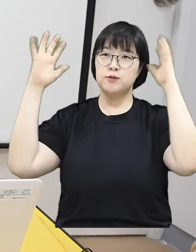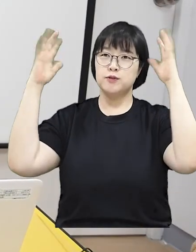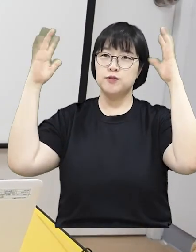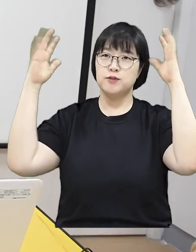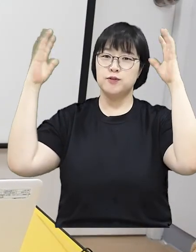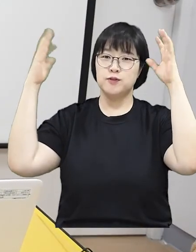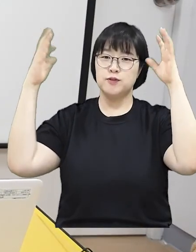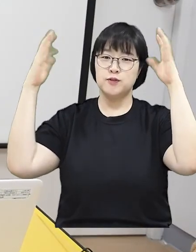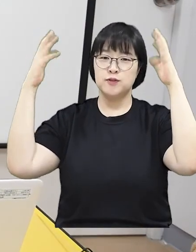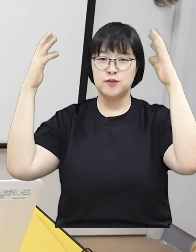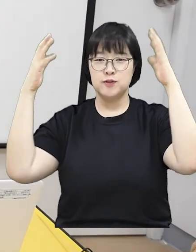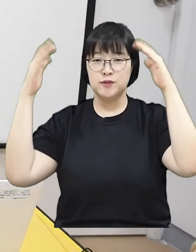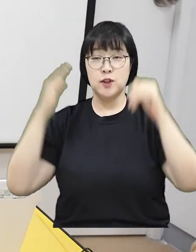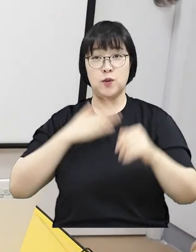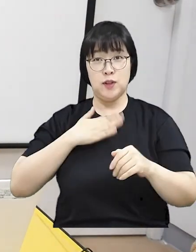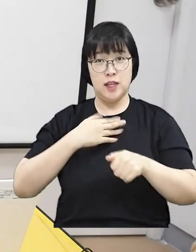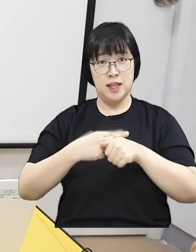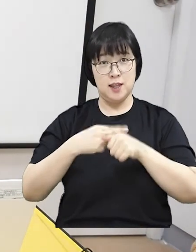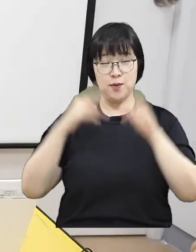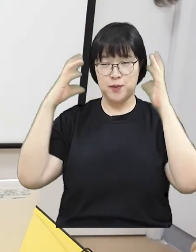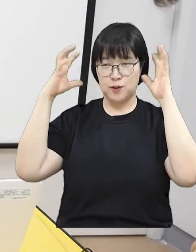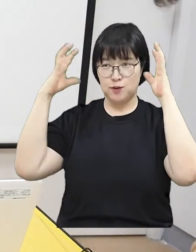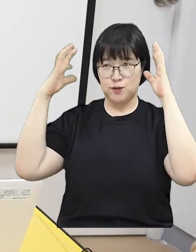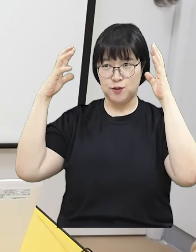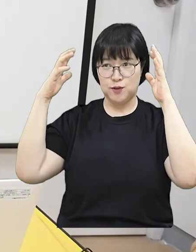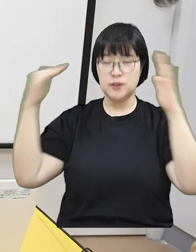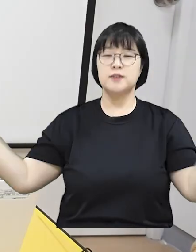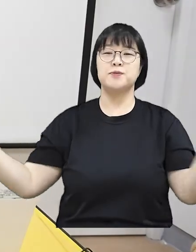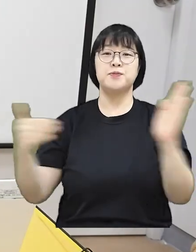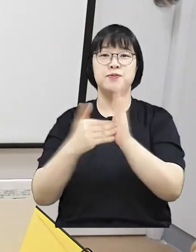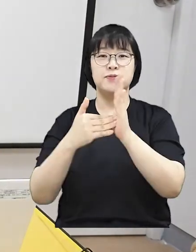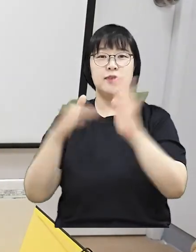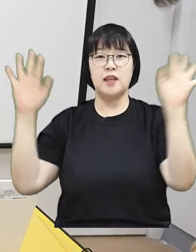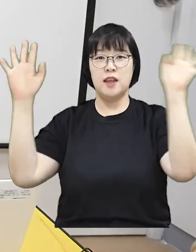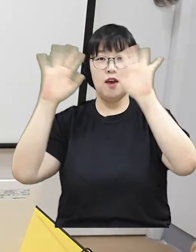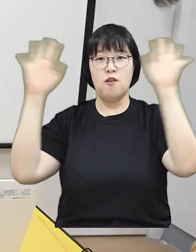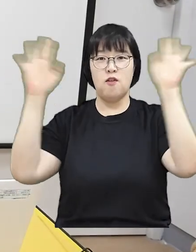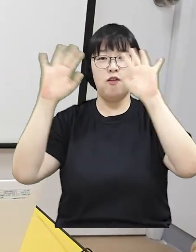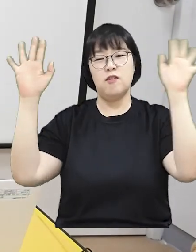선생님한테도 박수! 자, 여기까지 할게요. 안녕!